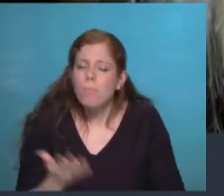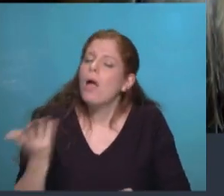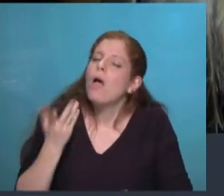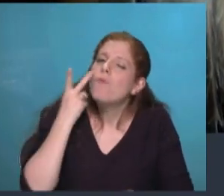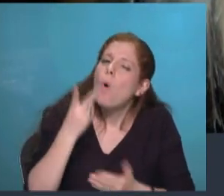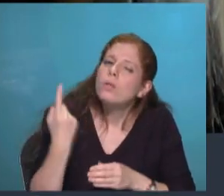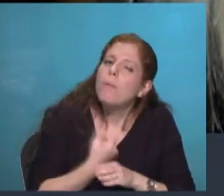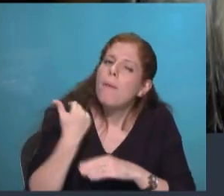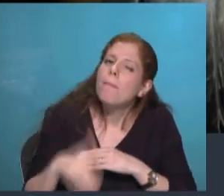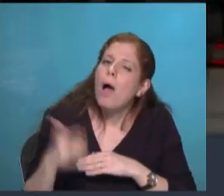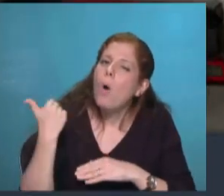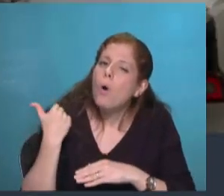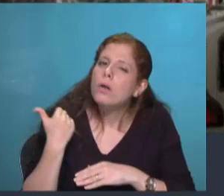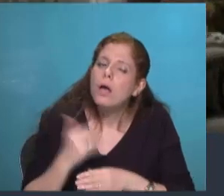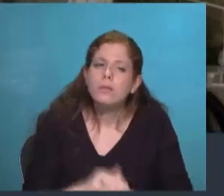האחרונה?